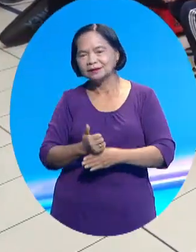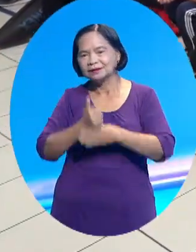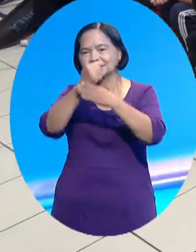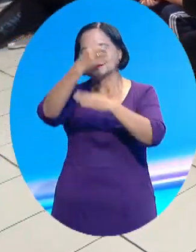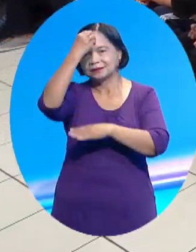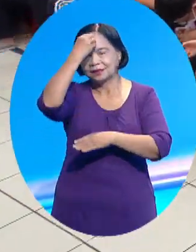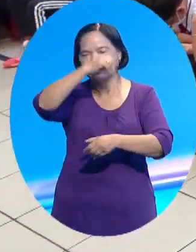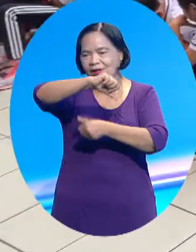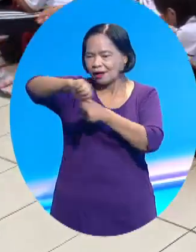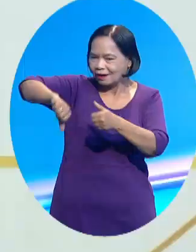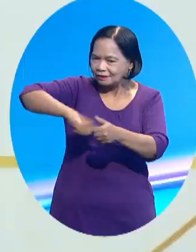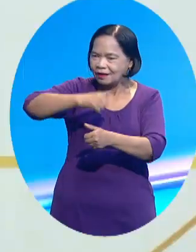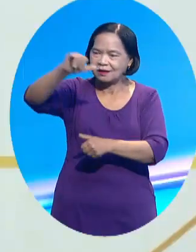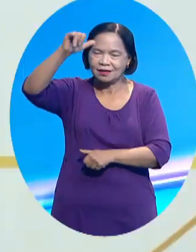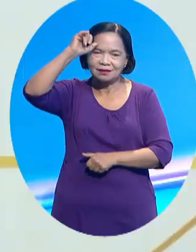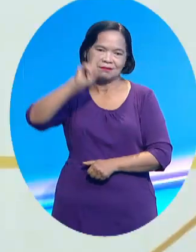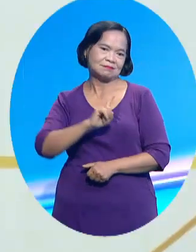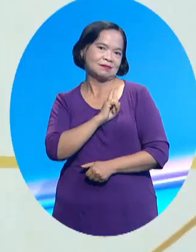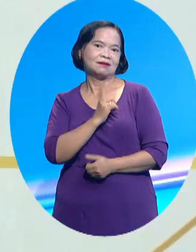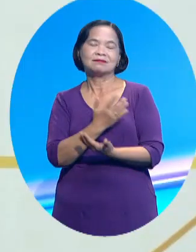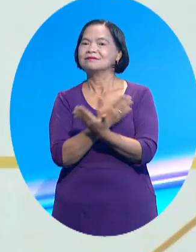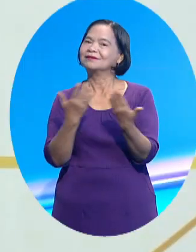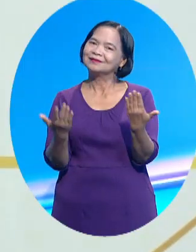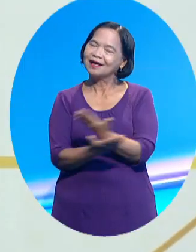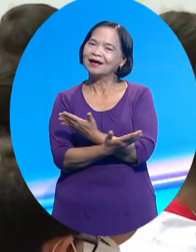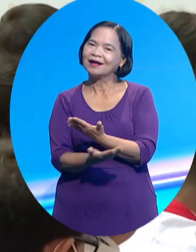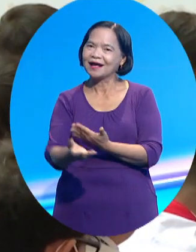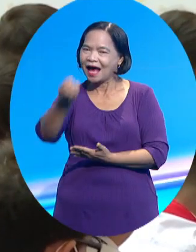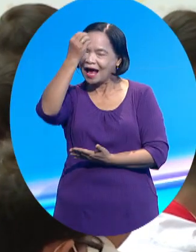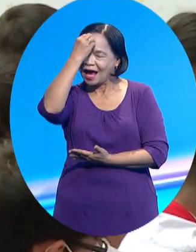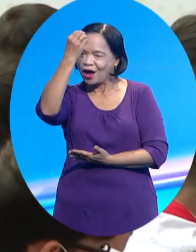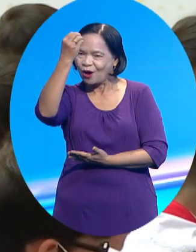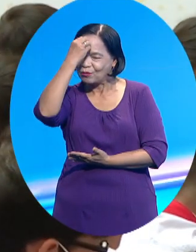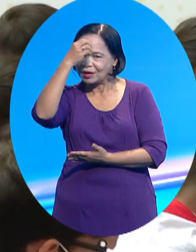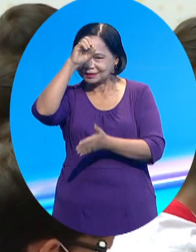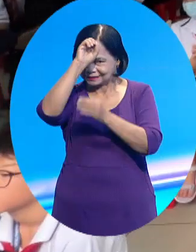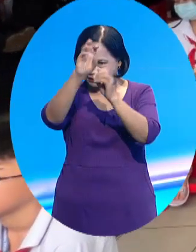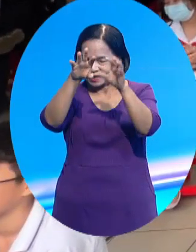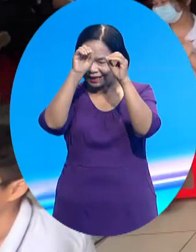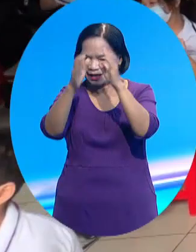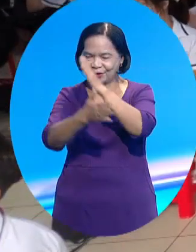học tập, sinh hoạt và ý thức tự điều chỉnh bản thân. Việc bồi dưỡng chuyên môn thông qua dạy chuyên đề